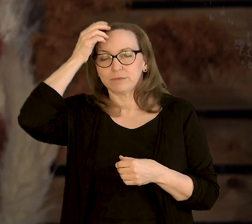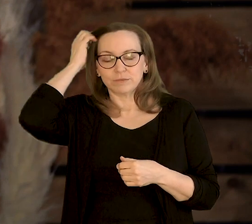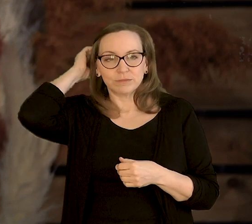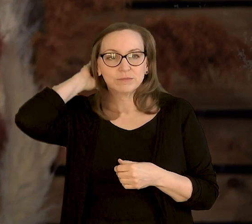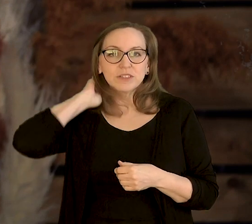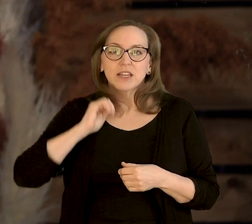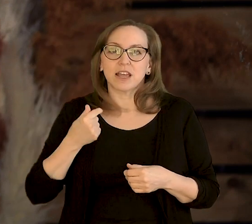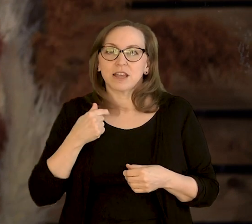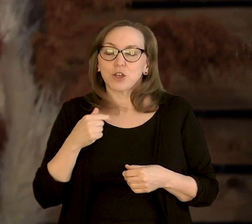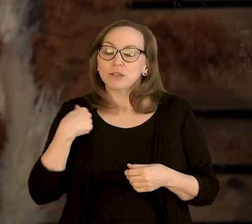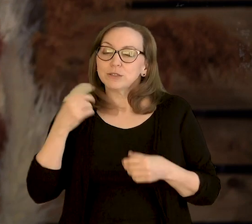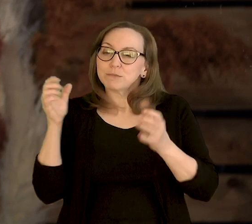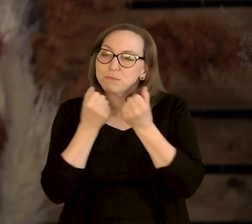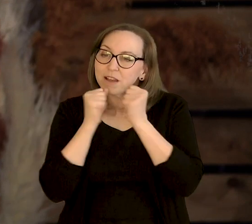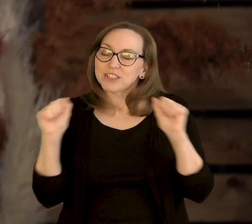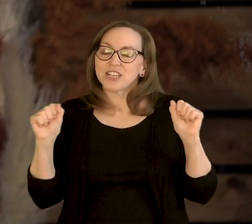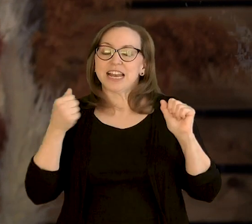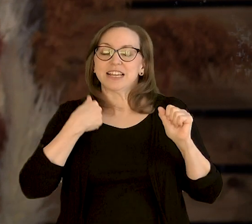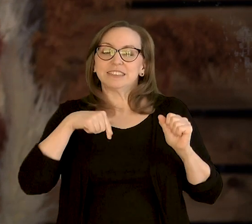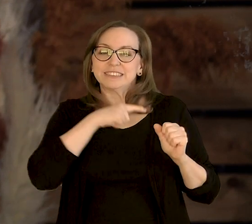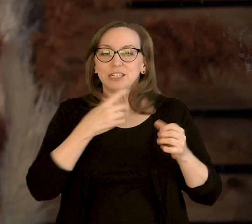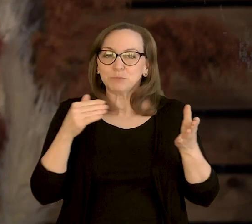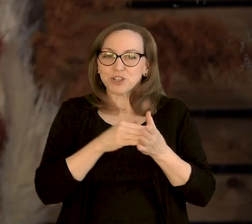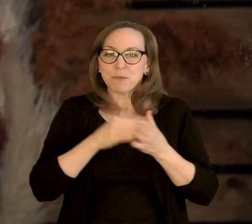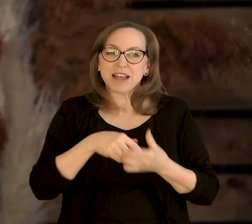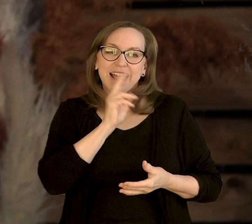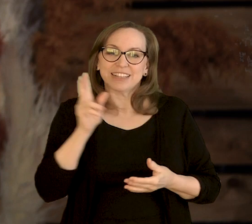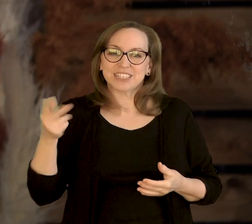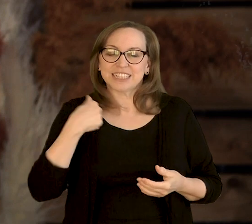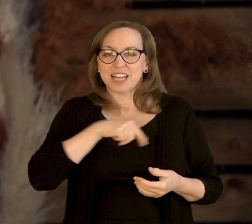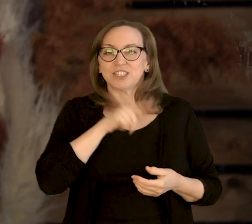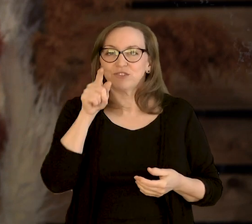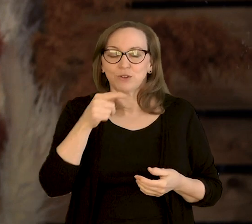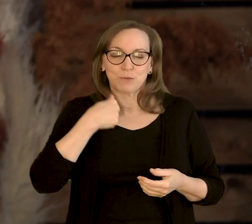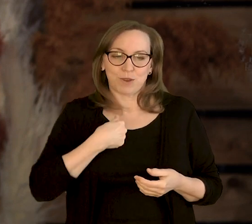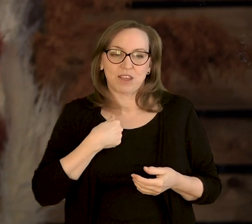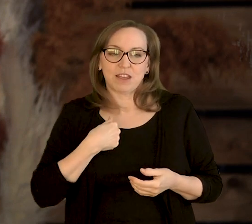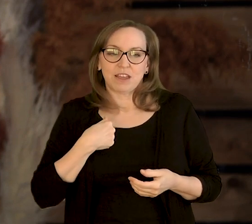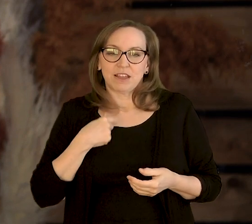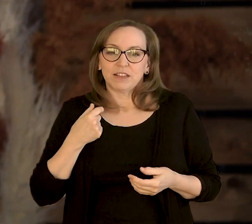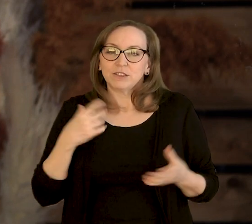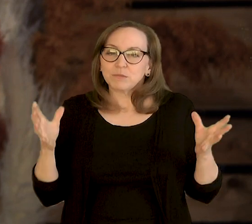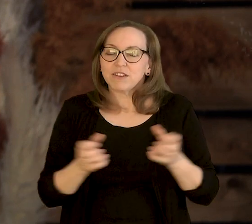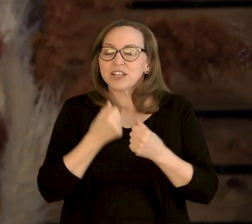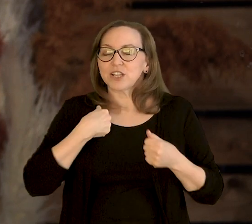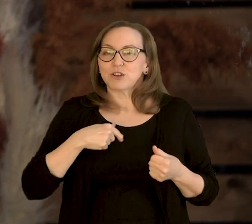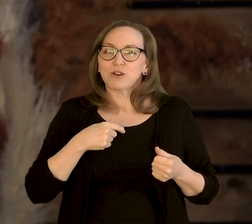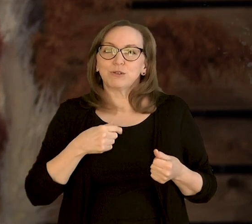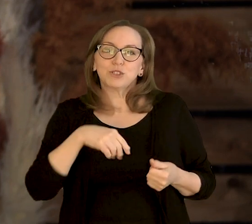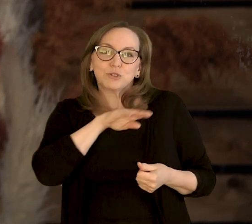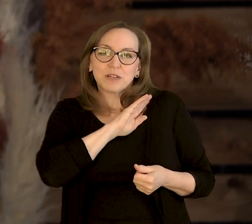go potrzebujemy. Bez Boga jesteśmy w pułapce grzechu, śmierci, niechęci, czasami